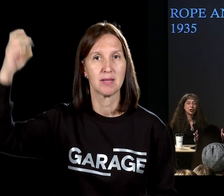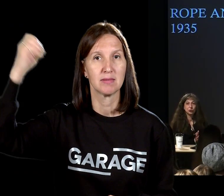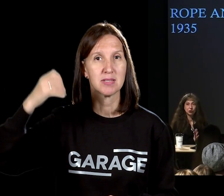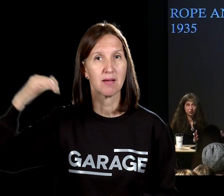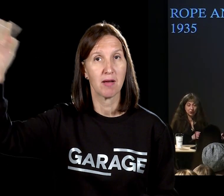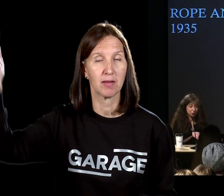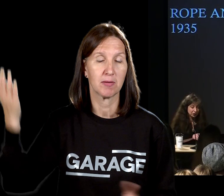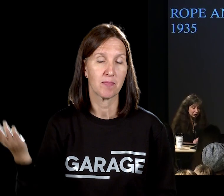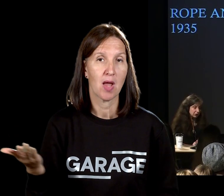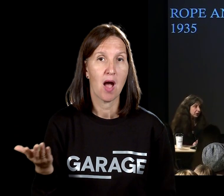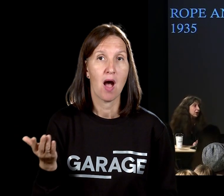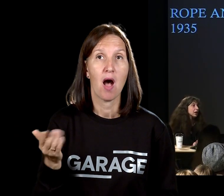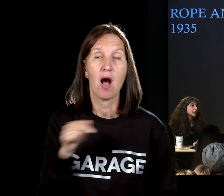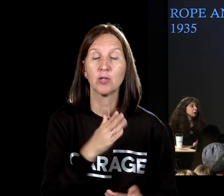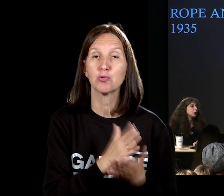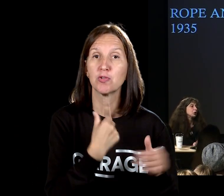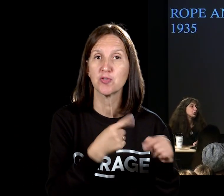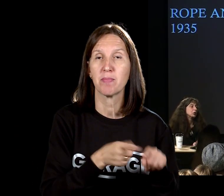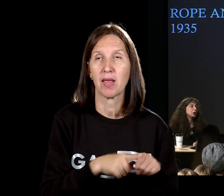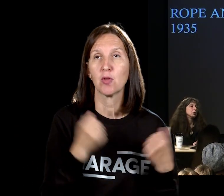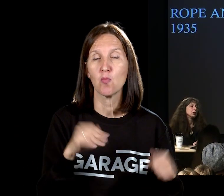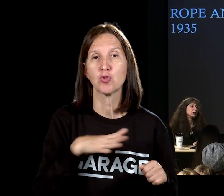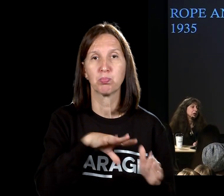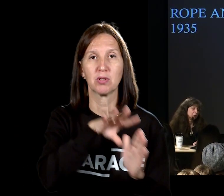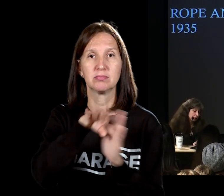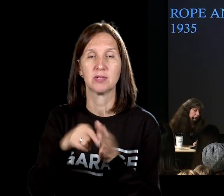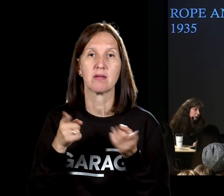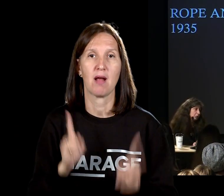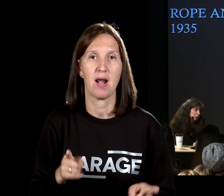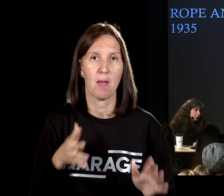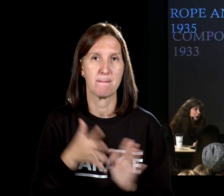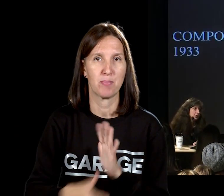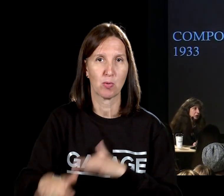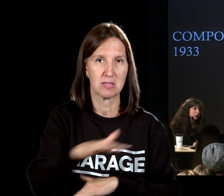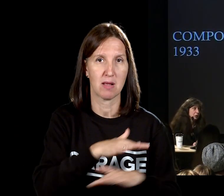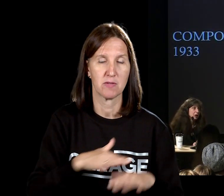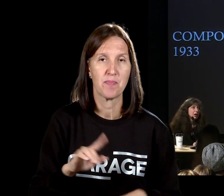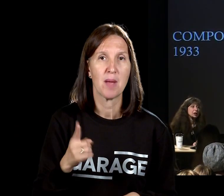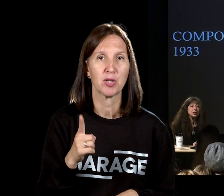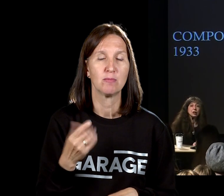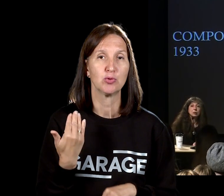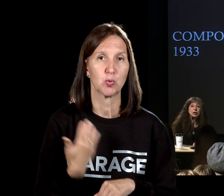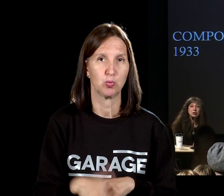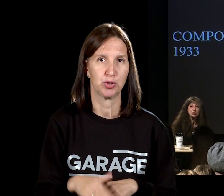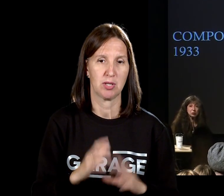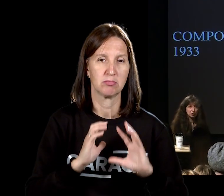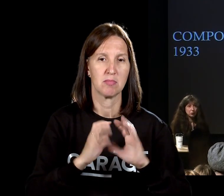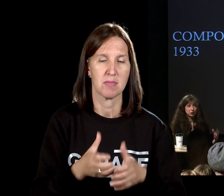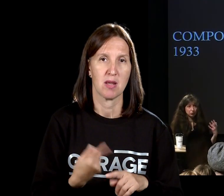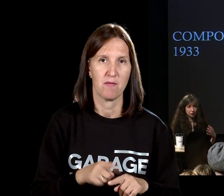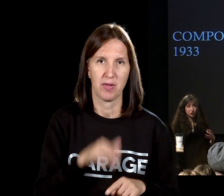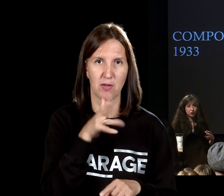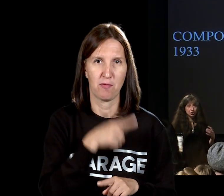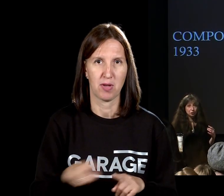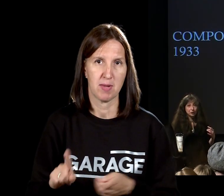быть просто частью некого реального пространства. Тем более, что как бы мир в это время не как бы. И поэтому,